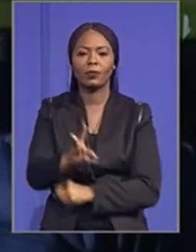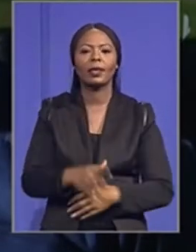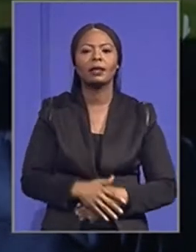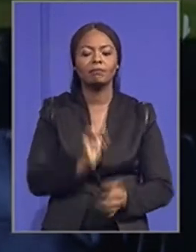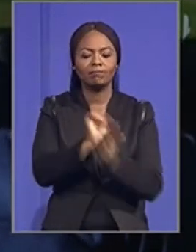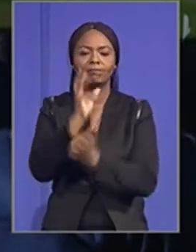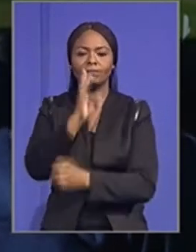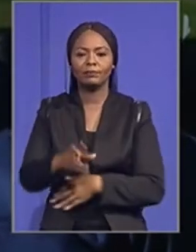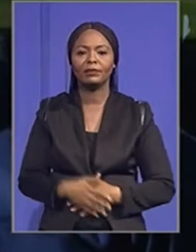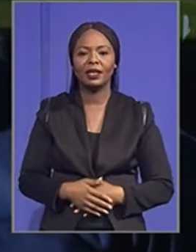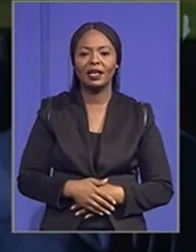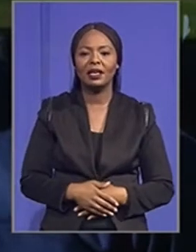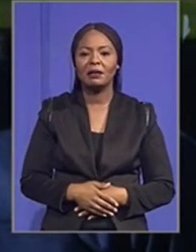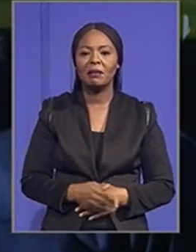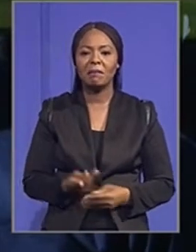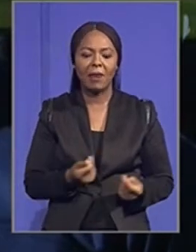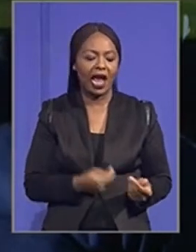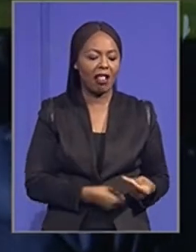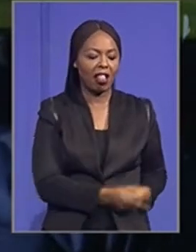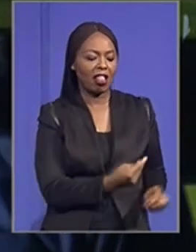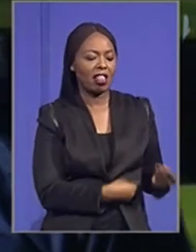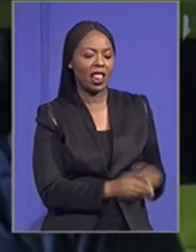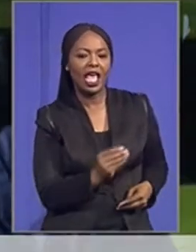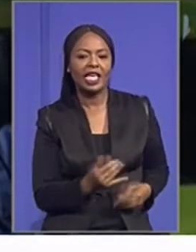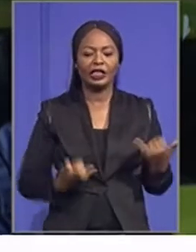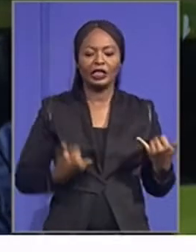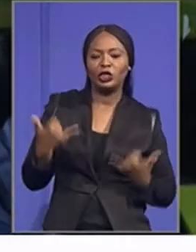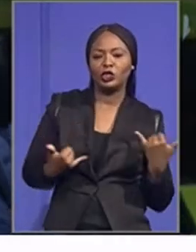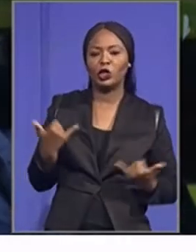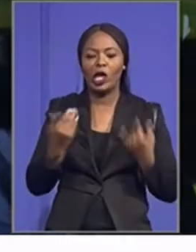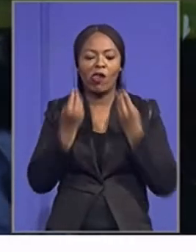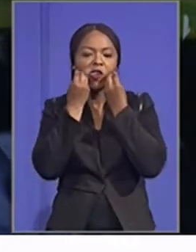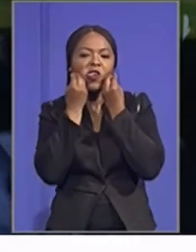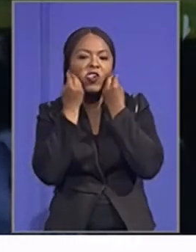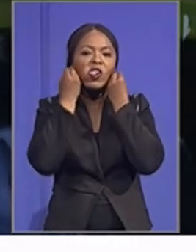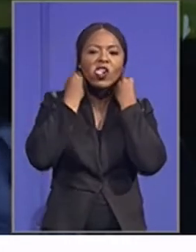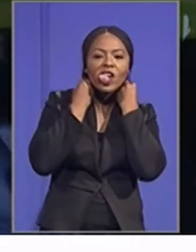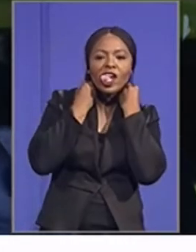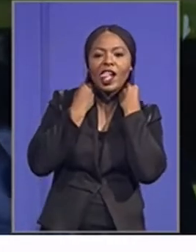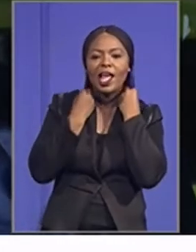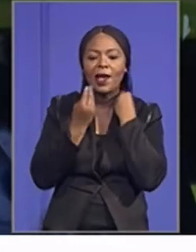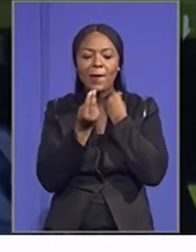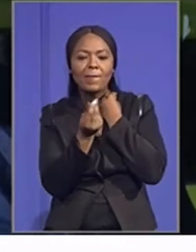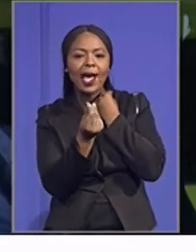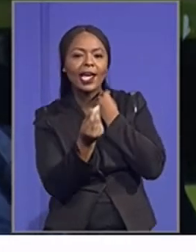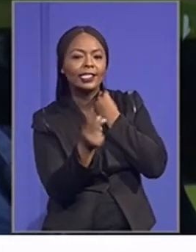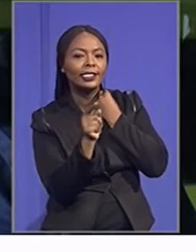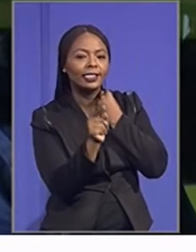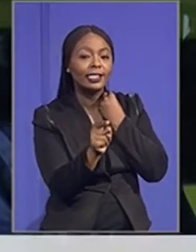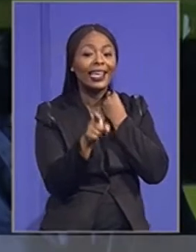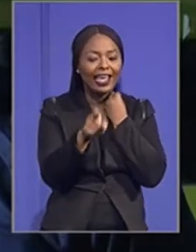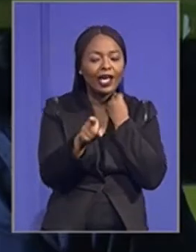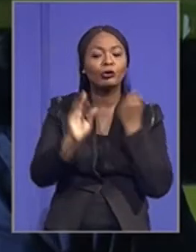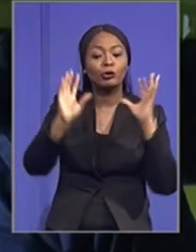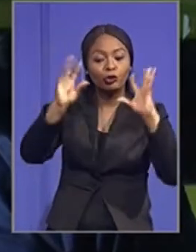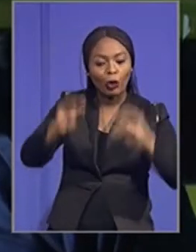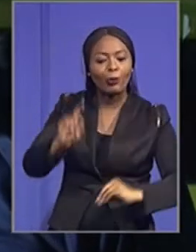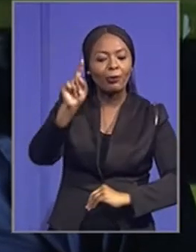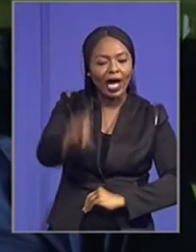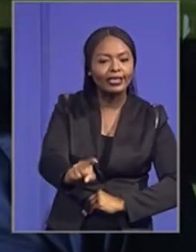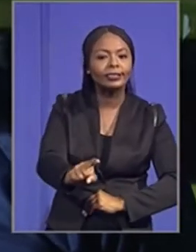ke javelin o monate wa iketsetso. Jwale mokete wa dikatsi o re tshwantse re o fedise ene ku